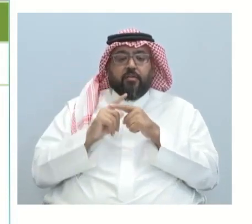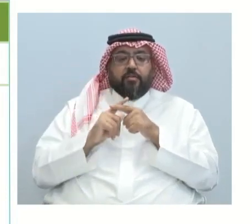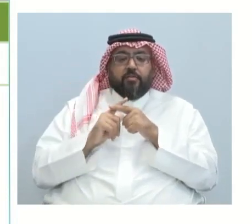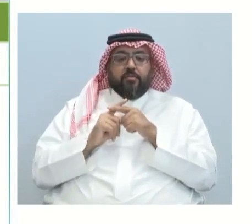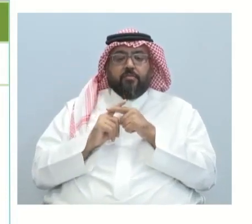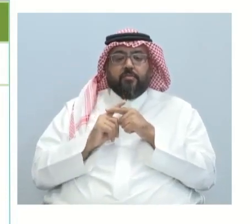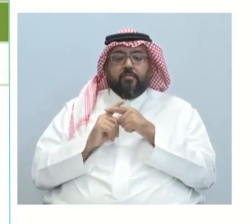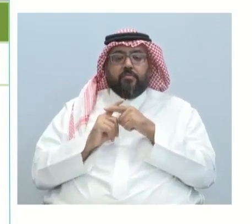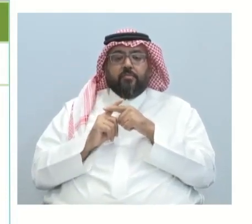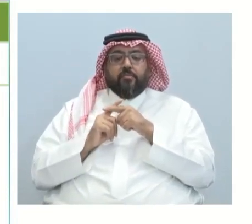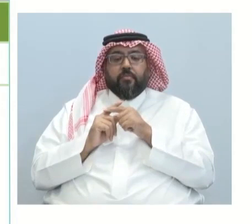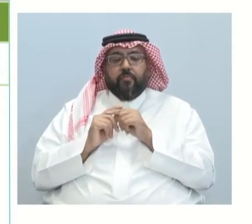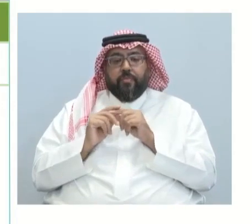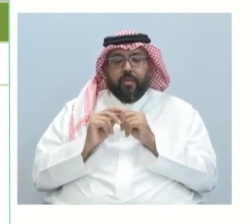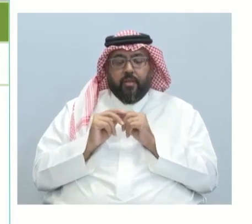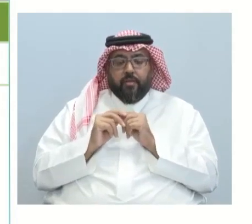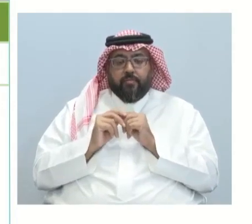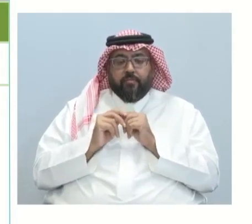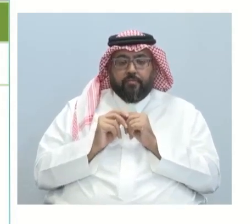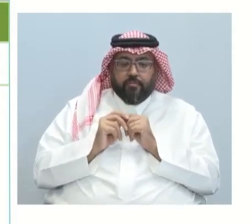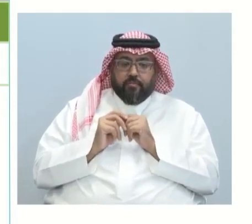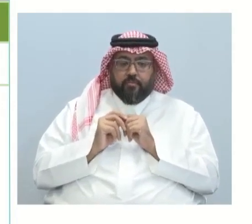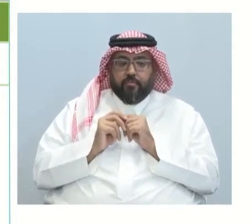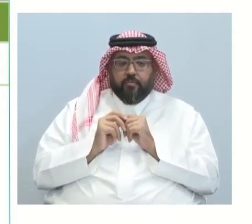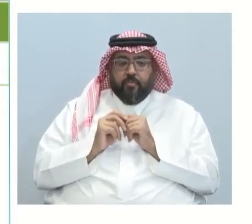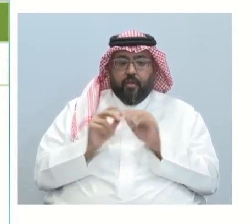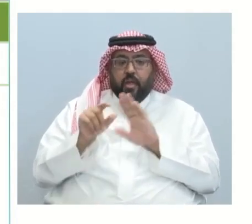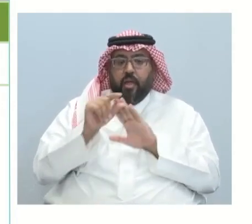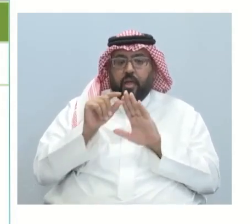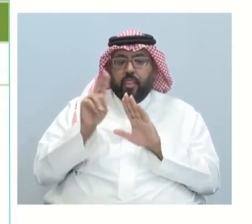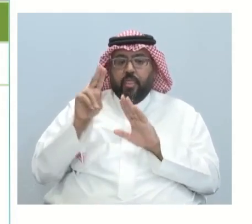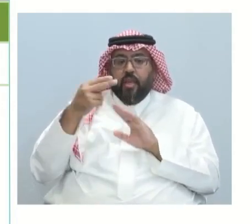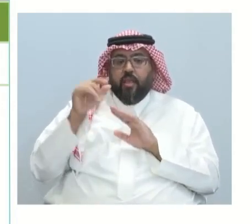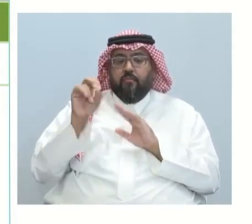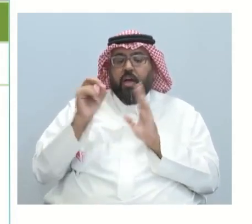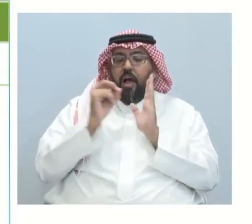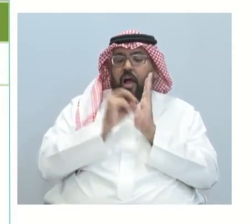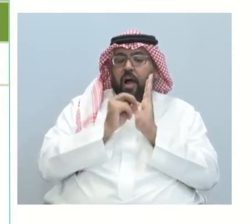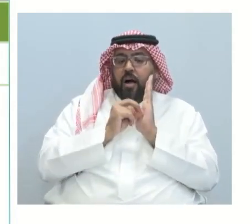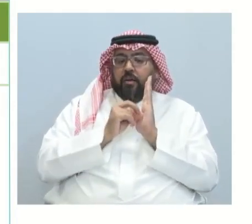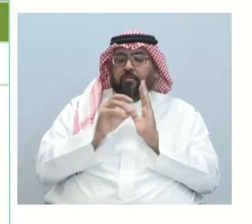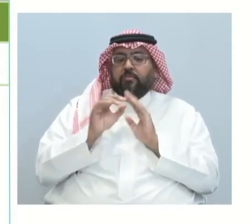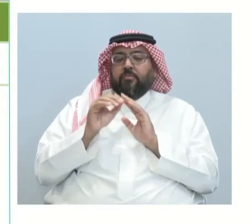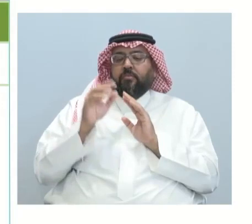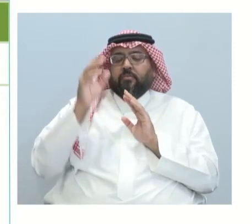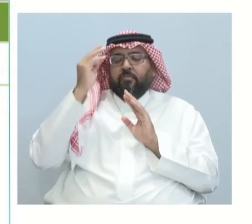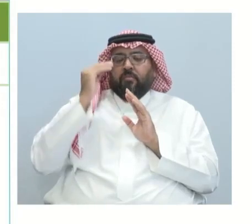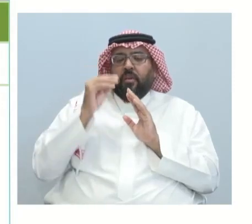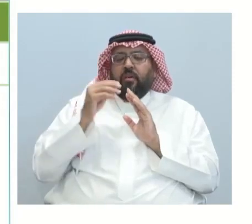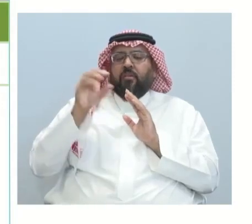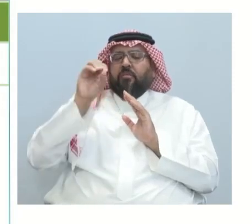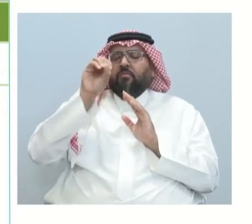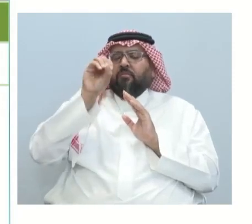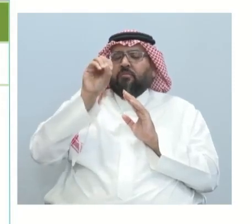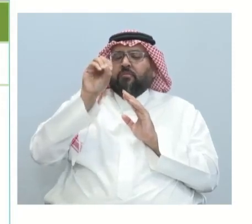فمنتج لمين للهيدروجين تعريف القاعده بحسب ارهينيوس بانه